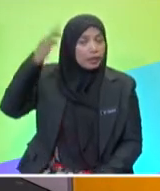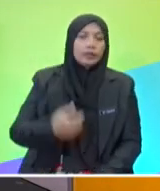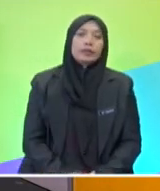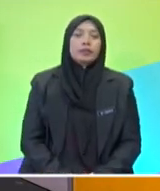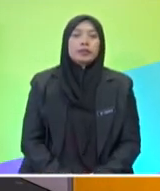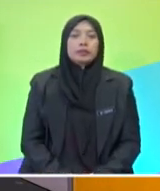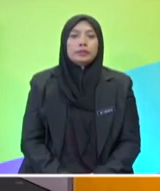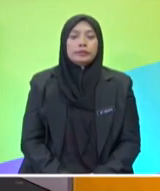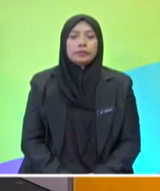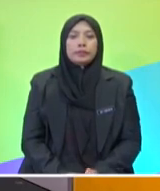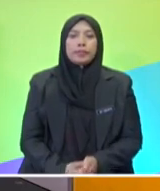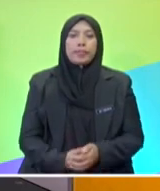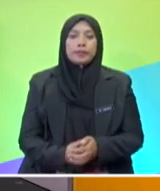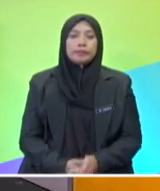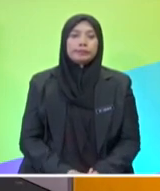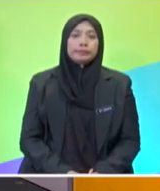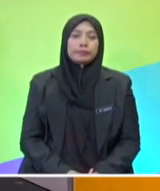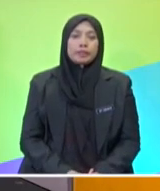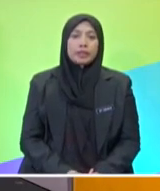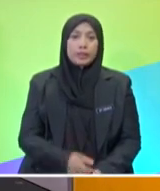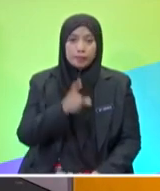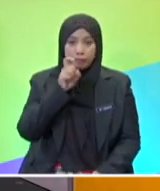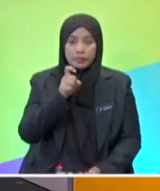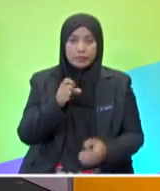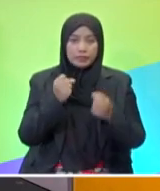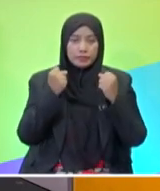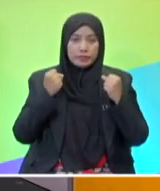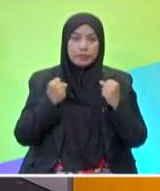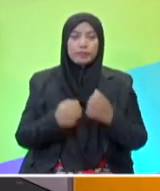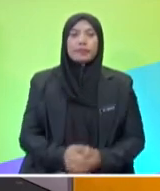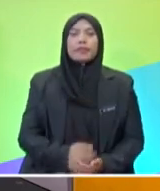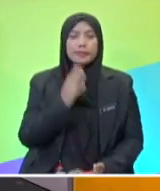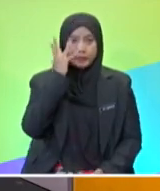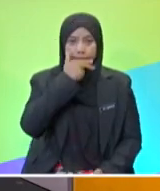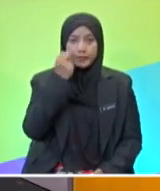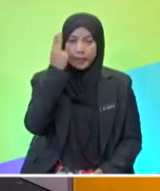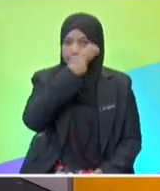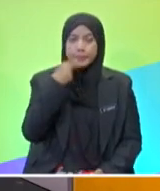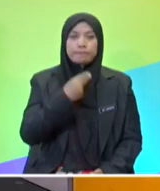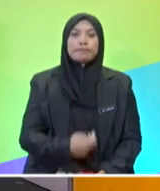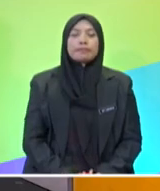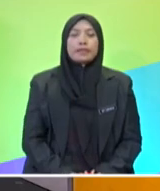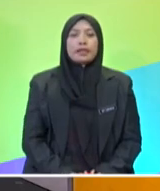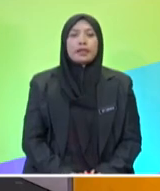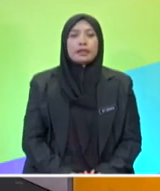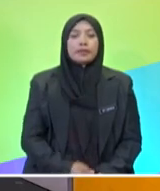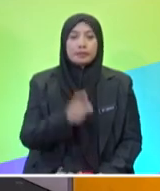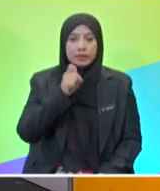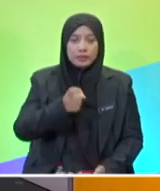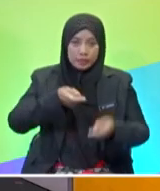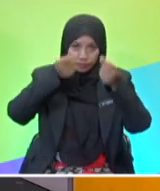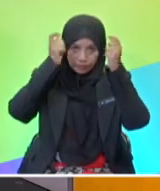nak bergaya kan? Jadi potong kuku, mandi, pakai shampoo. Lepas tu